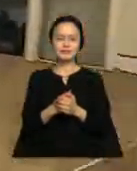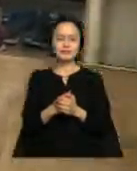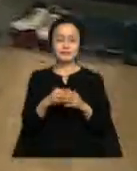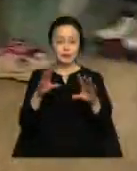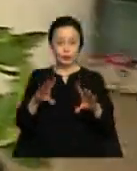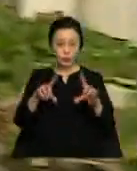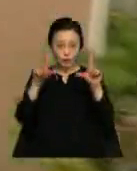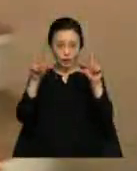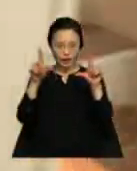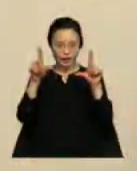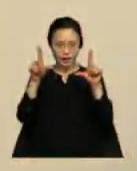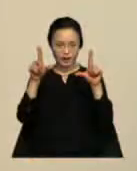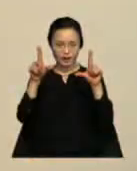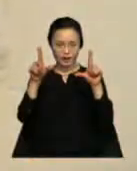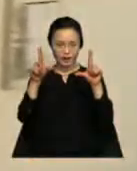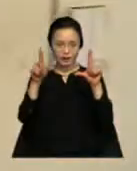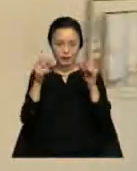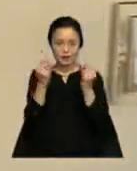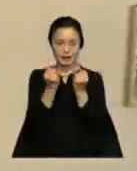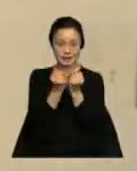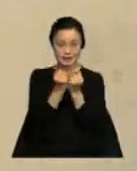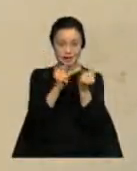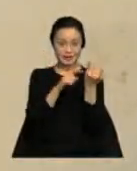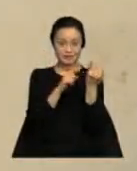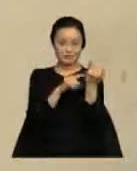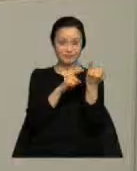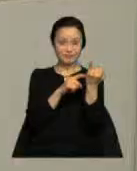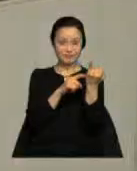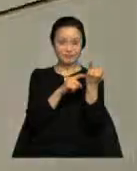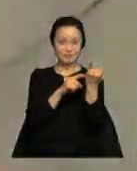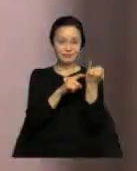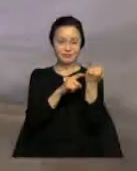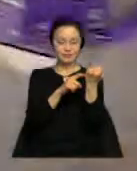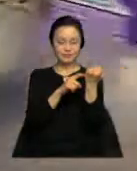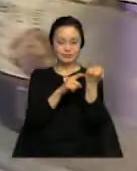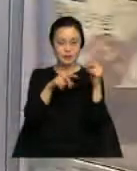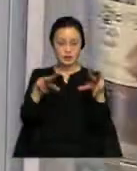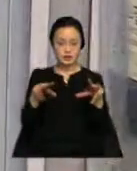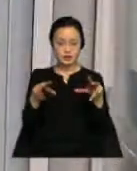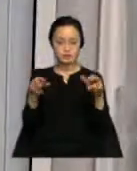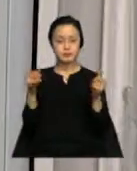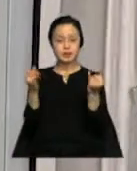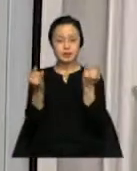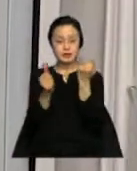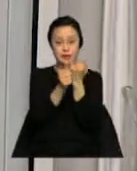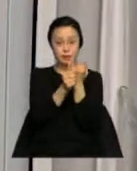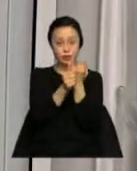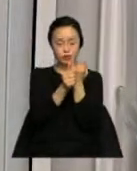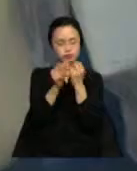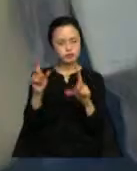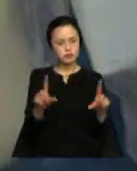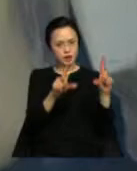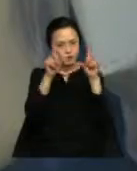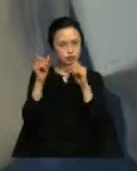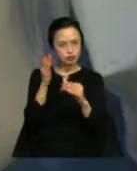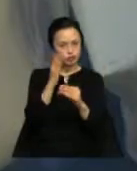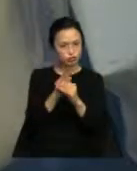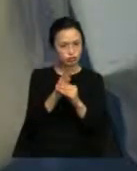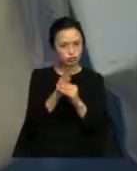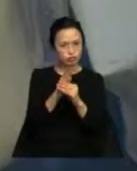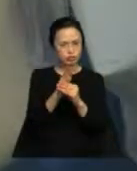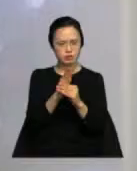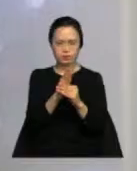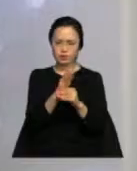올해로 전업주부 32년 차인 이영숙 씨. 현재 남편과 둘이 살고 있는데 장을 볼 때면 늘